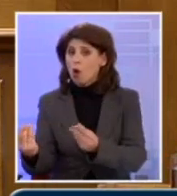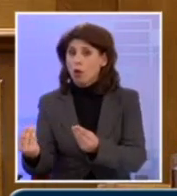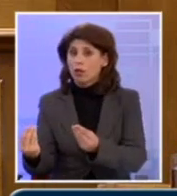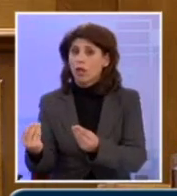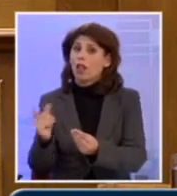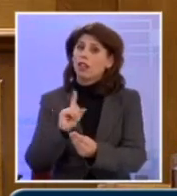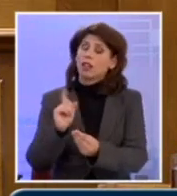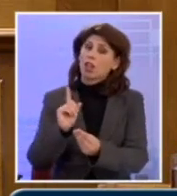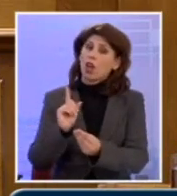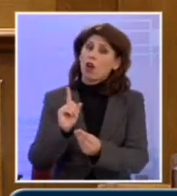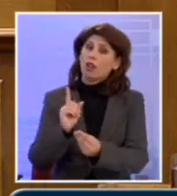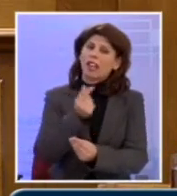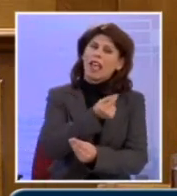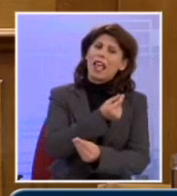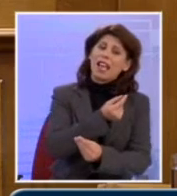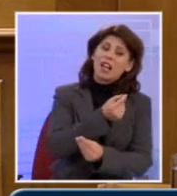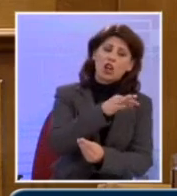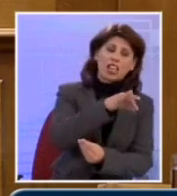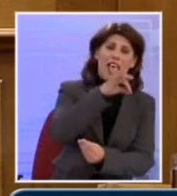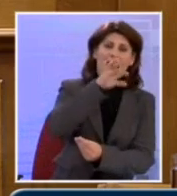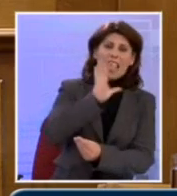και όχι κάποιων λίγων και εκλεκτών.